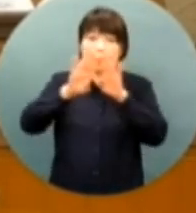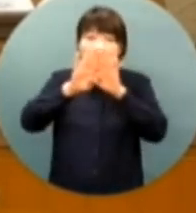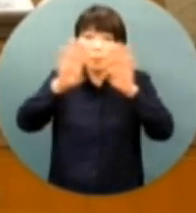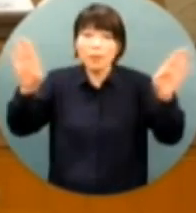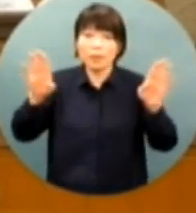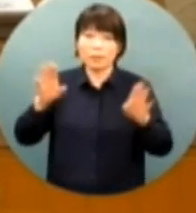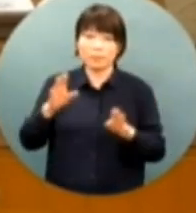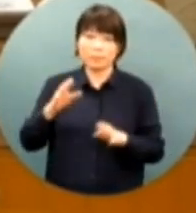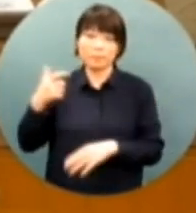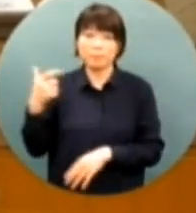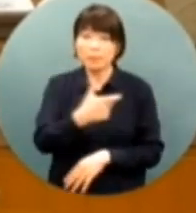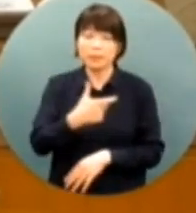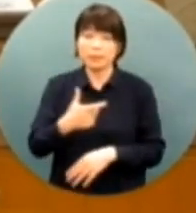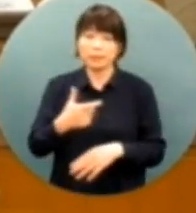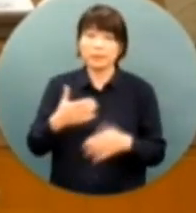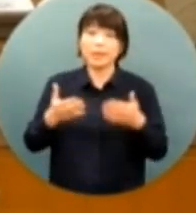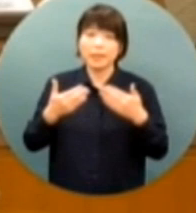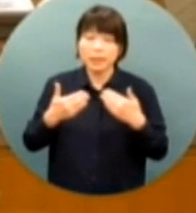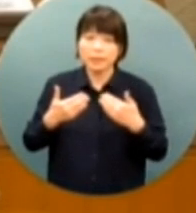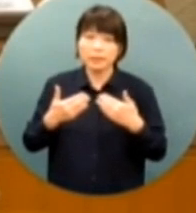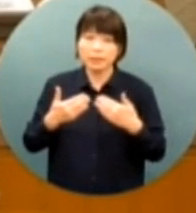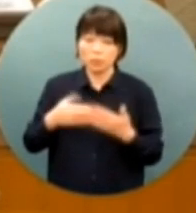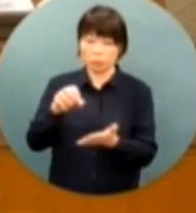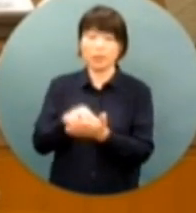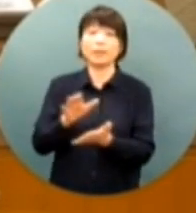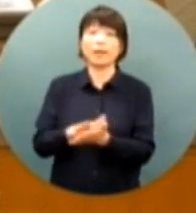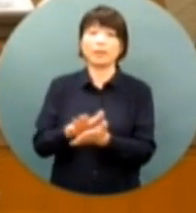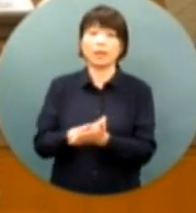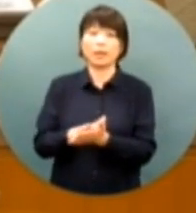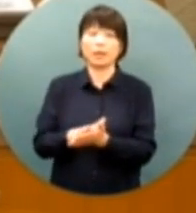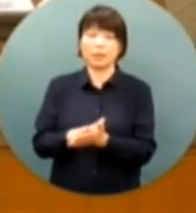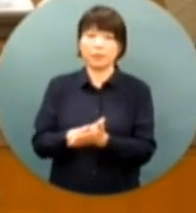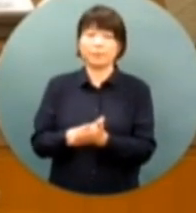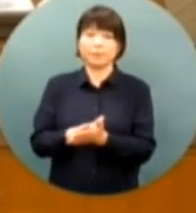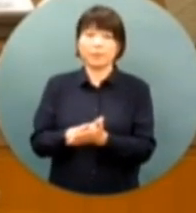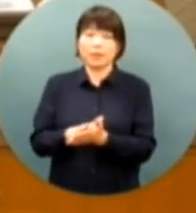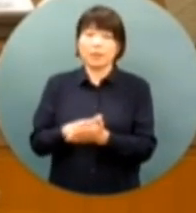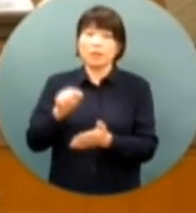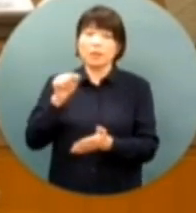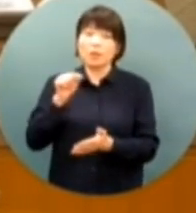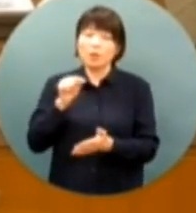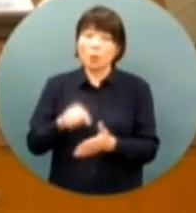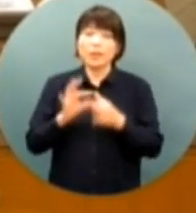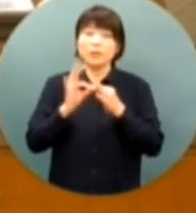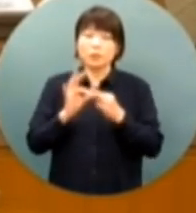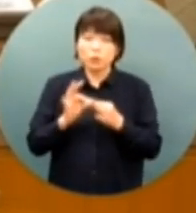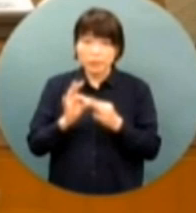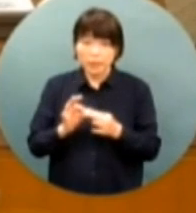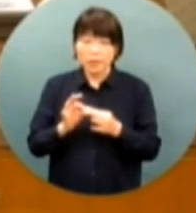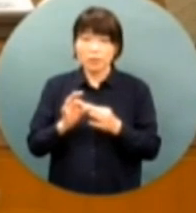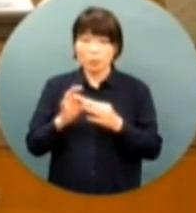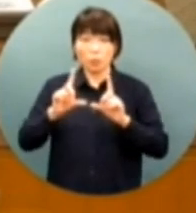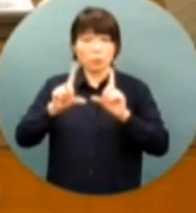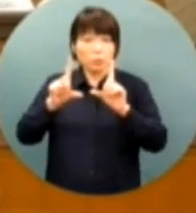と、拡充しなさいという趣旨の公表になってまして、で、それでこのことについての逃避